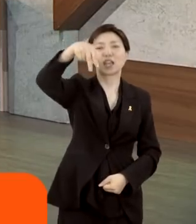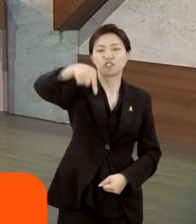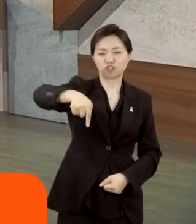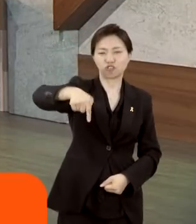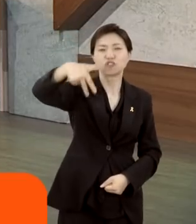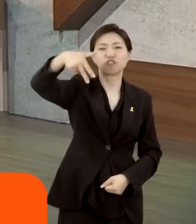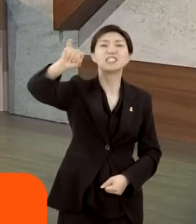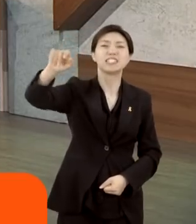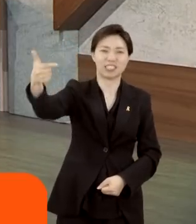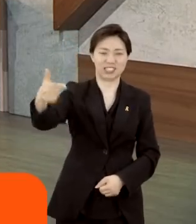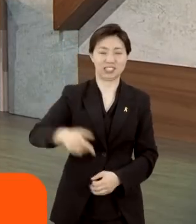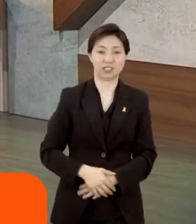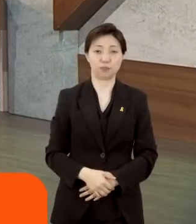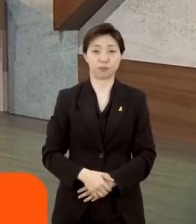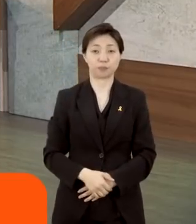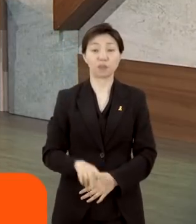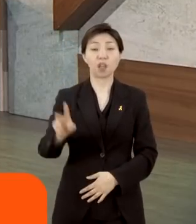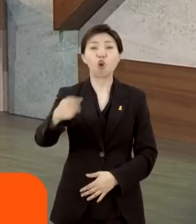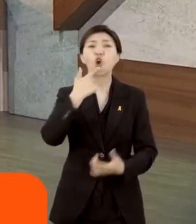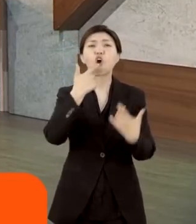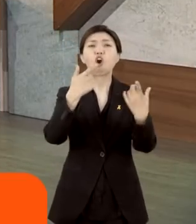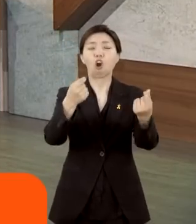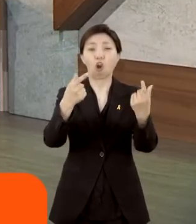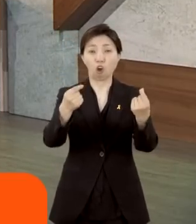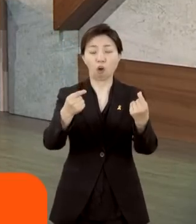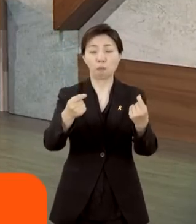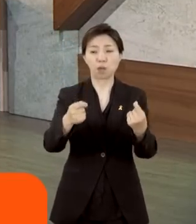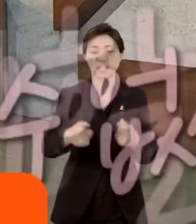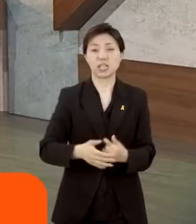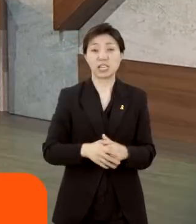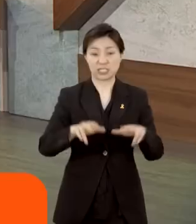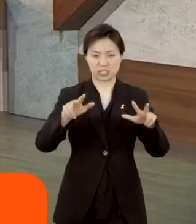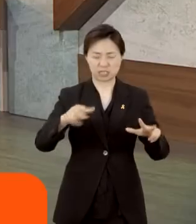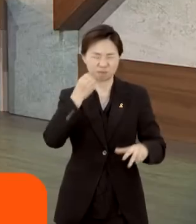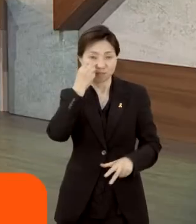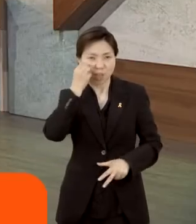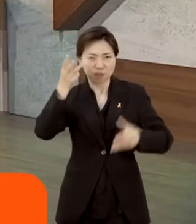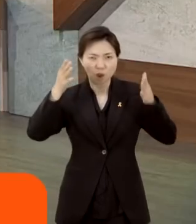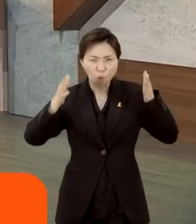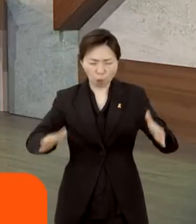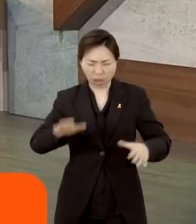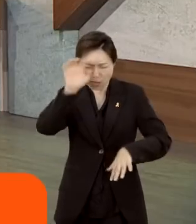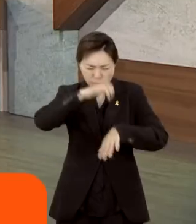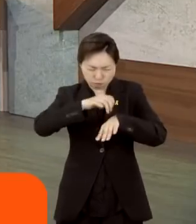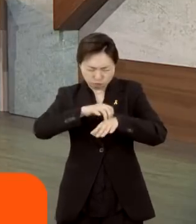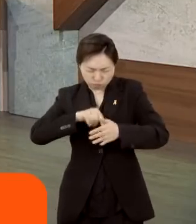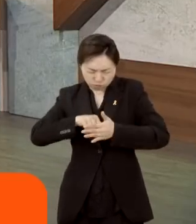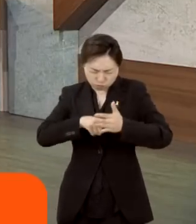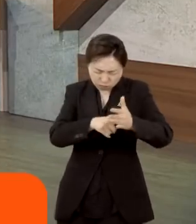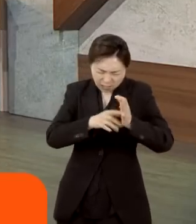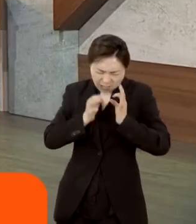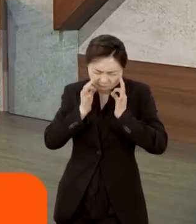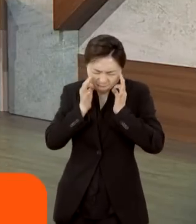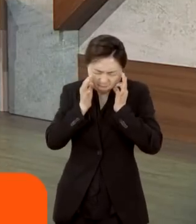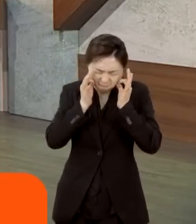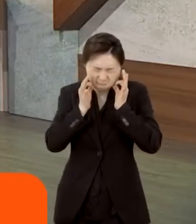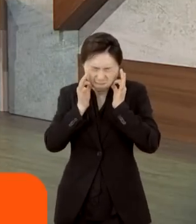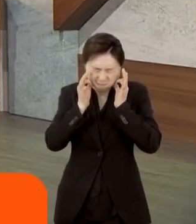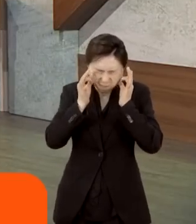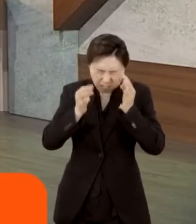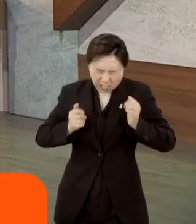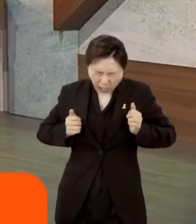3개월 한 것 동안 깨달음을 얻지 못하면 대중 모임에 참여할 수 없어